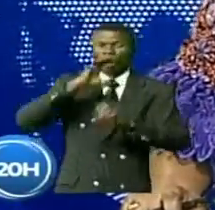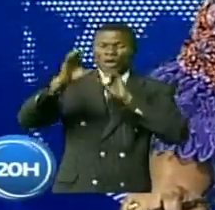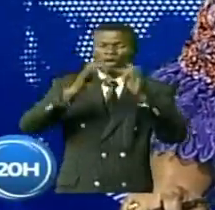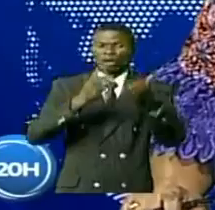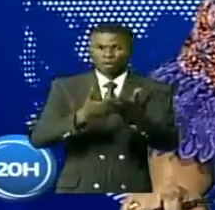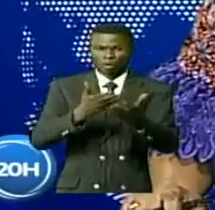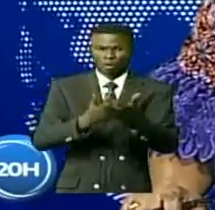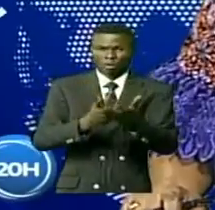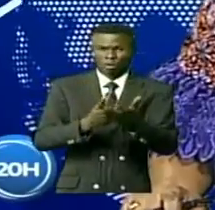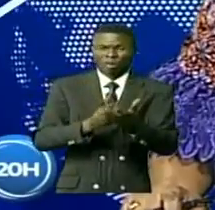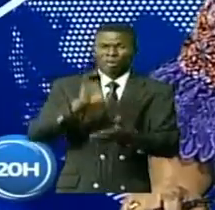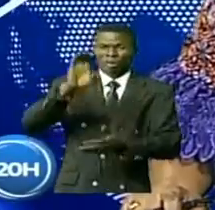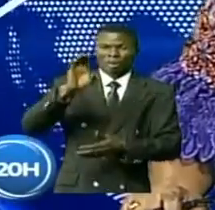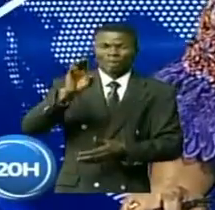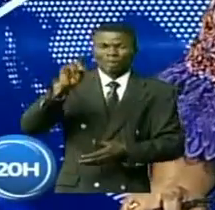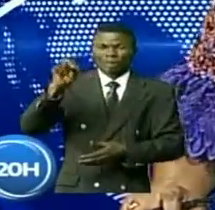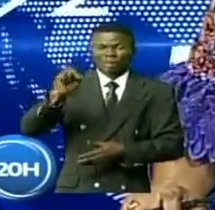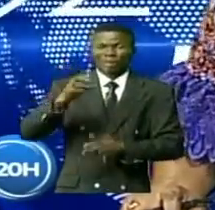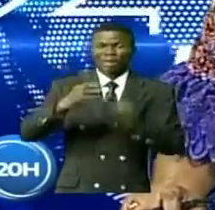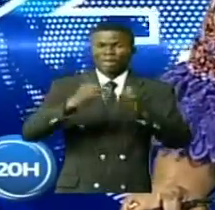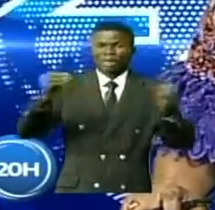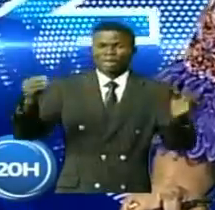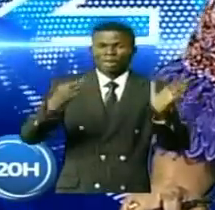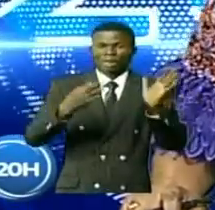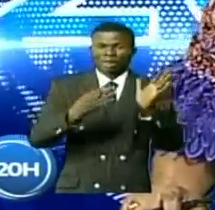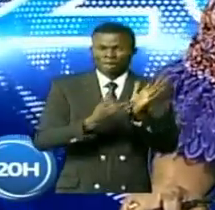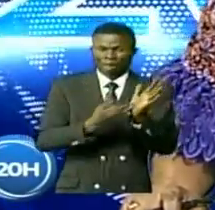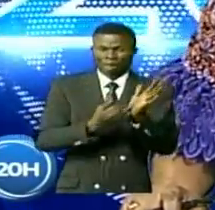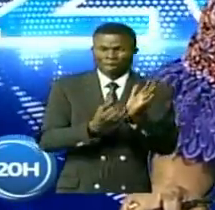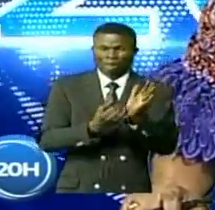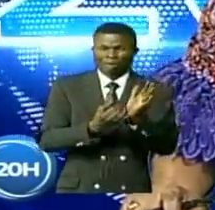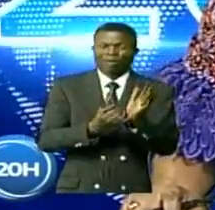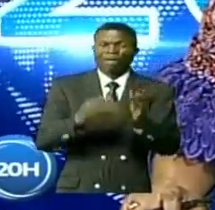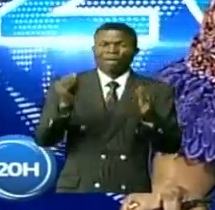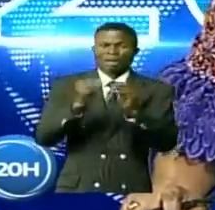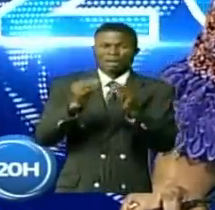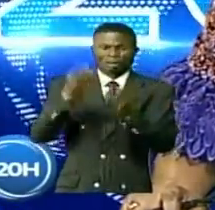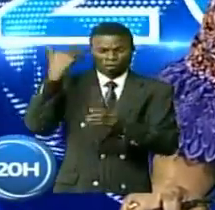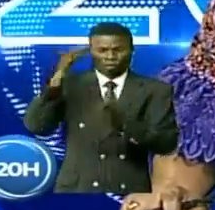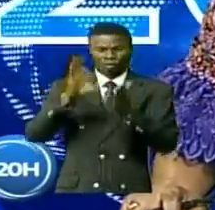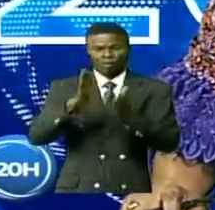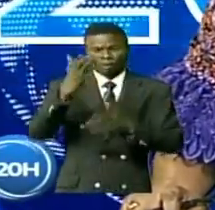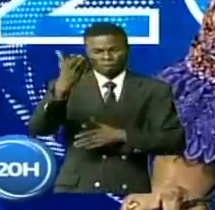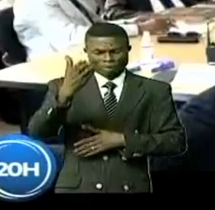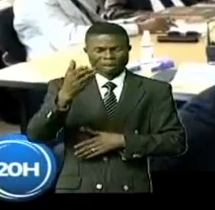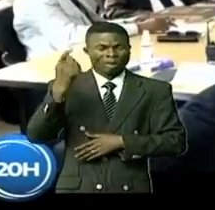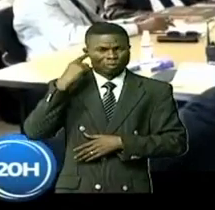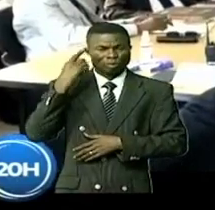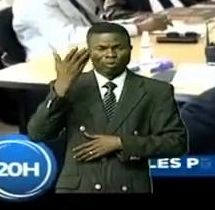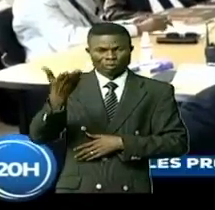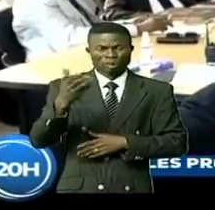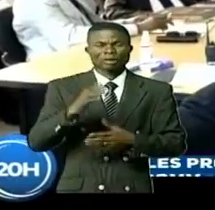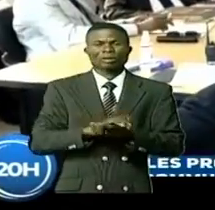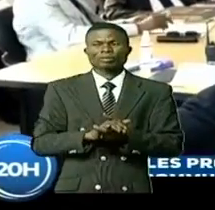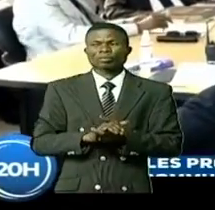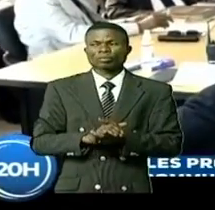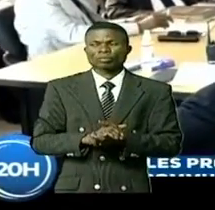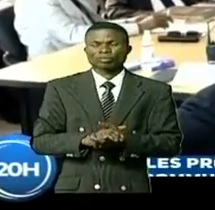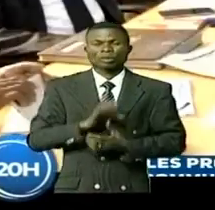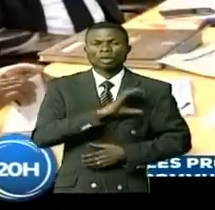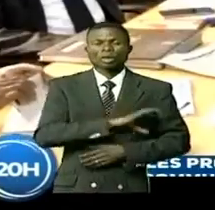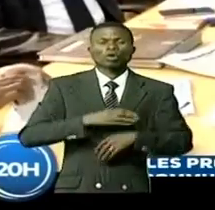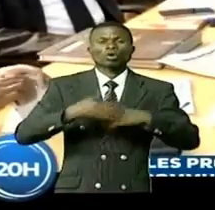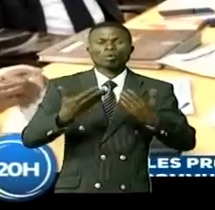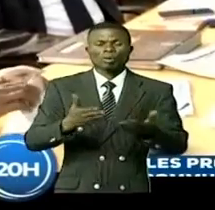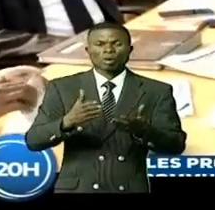communication CISAC lors de sa 90e session ordinaire. Bobo Mokondi et Siande Maka. Quel comportement